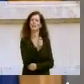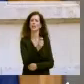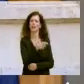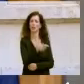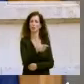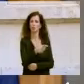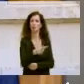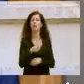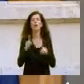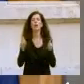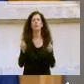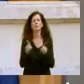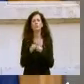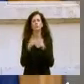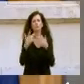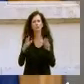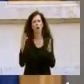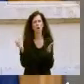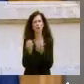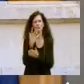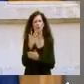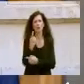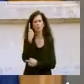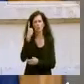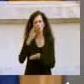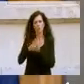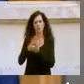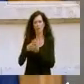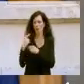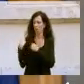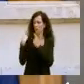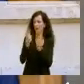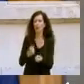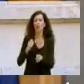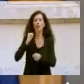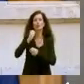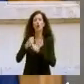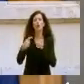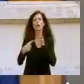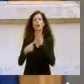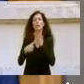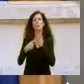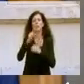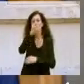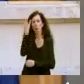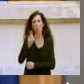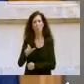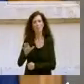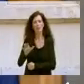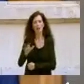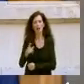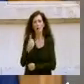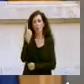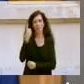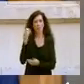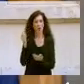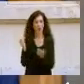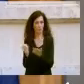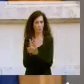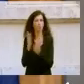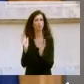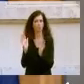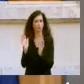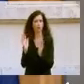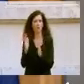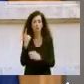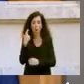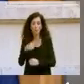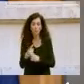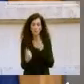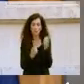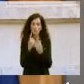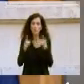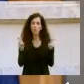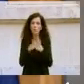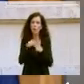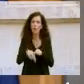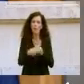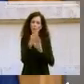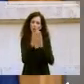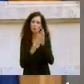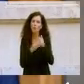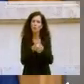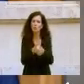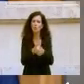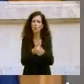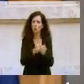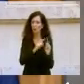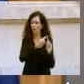ed è non ha avuto quelle efficace quell'impatto che invece sta avendo questa misura del suo adottata ovviamente molti